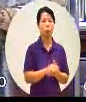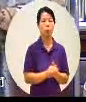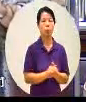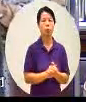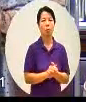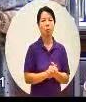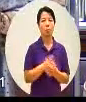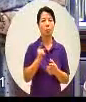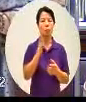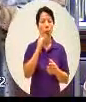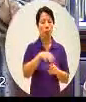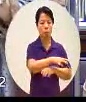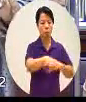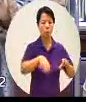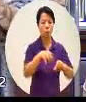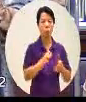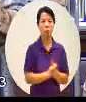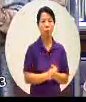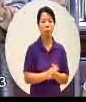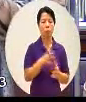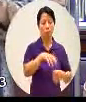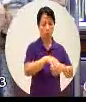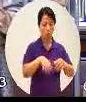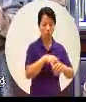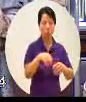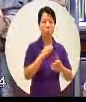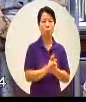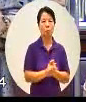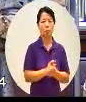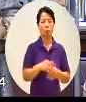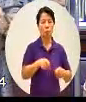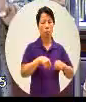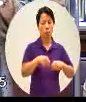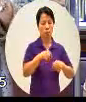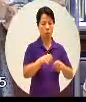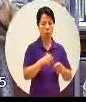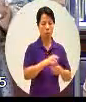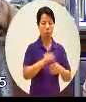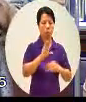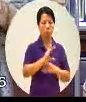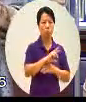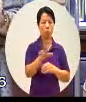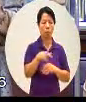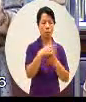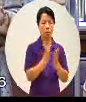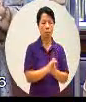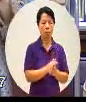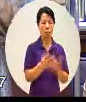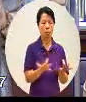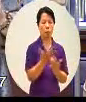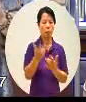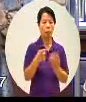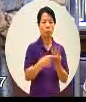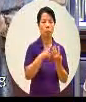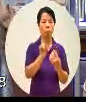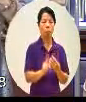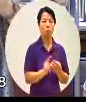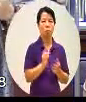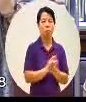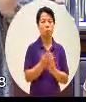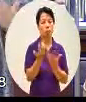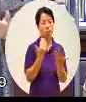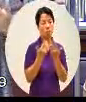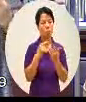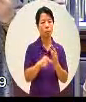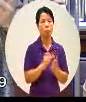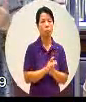编，这个报编它的内容方向。包括伊个产业是啥，爱足清楚。啊，第